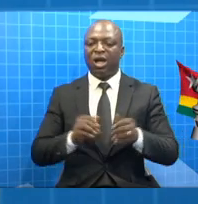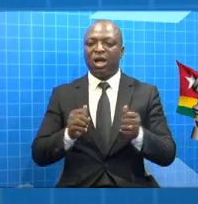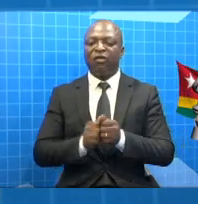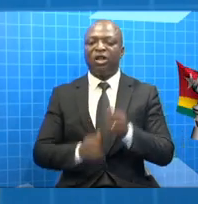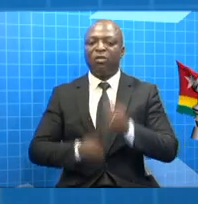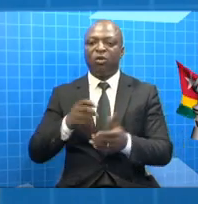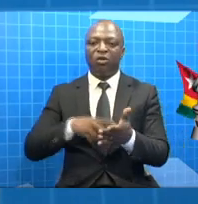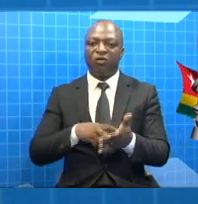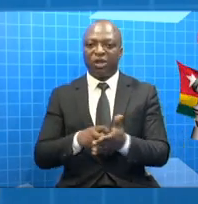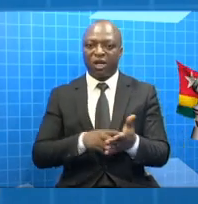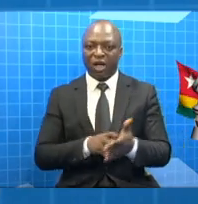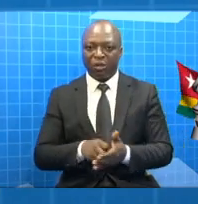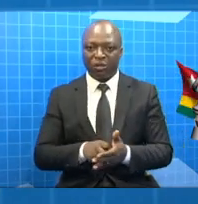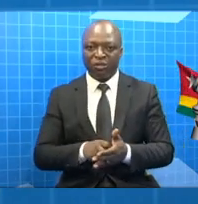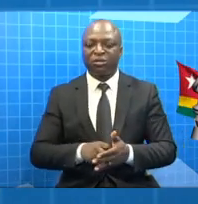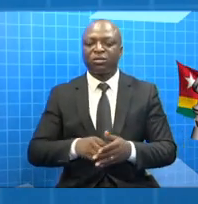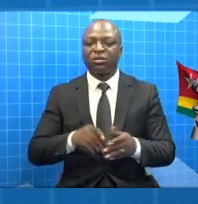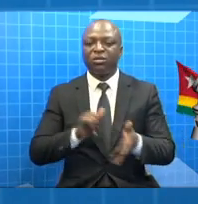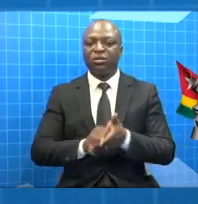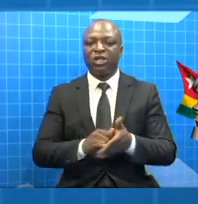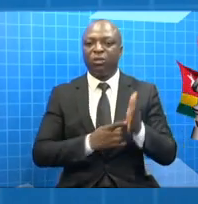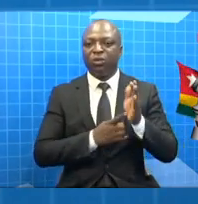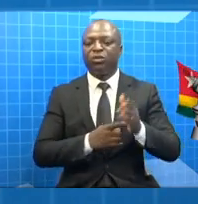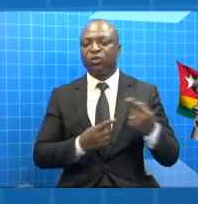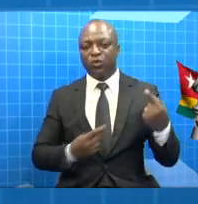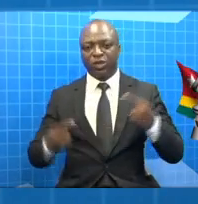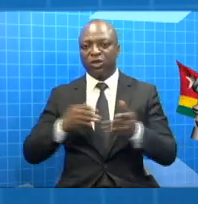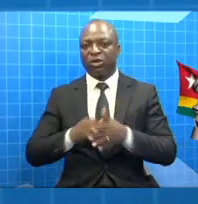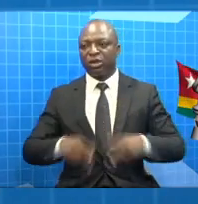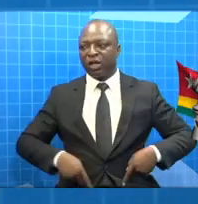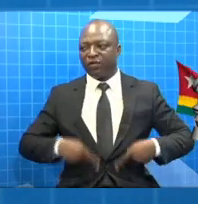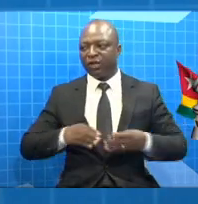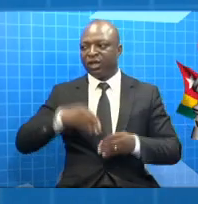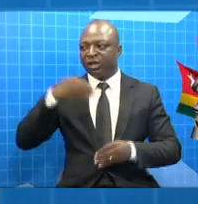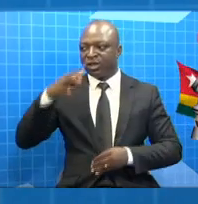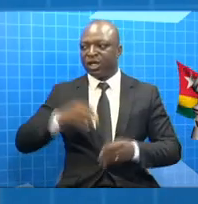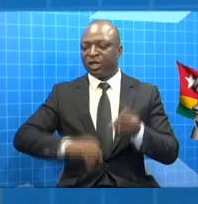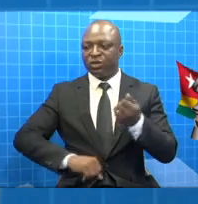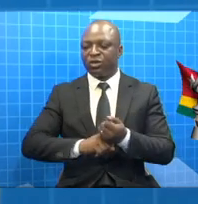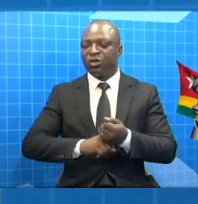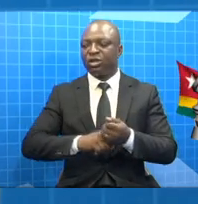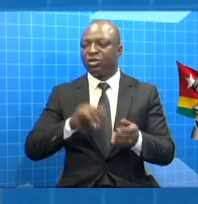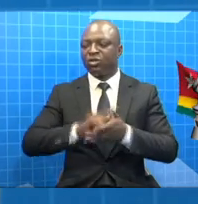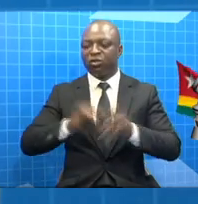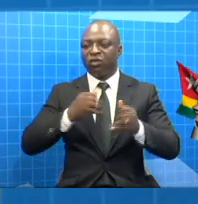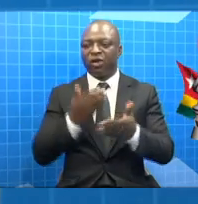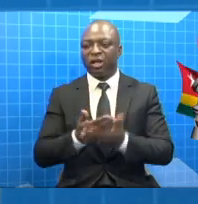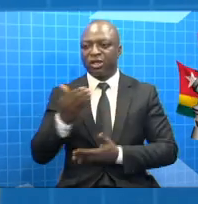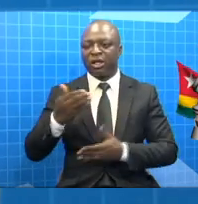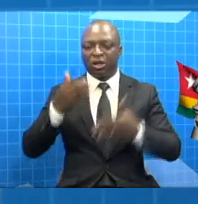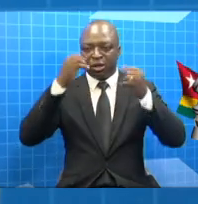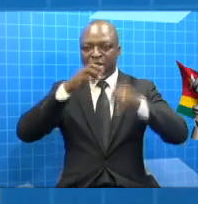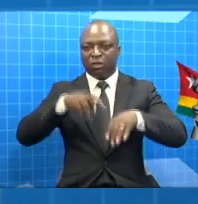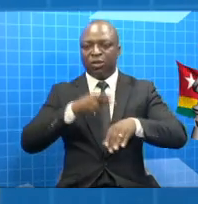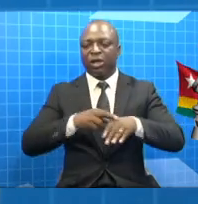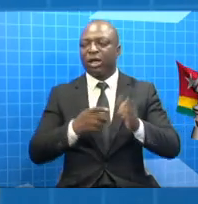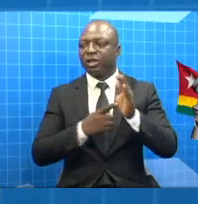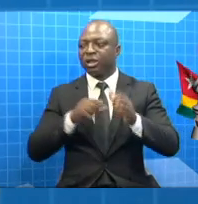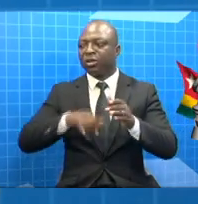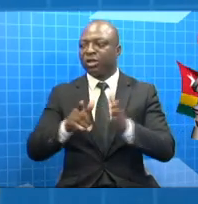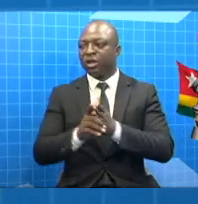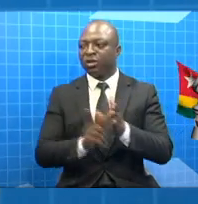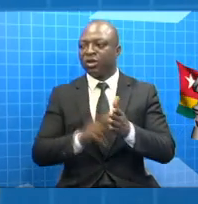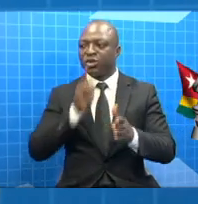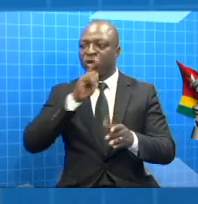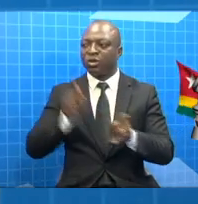plus vulnérables. Ainsi donc, pour lutter contre la vie chère et soutenir le pouvoir d'achat, le président de la République a indiqué que des mesures